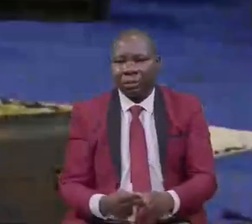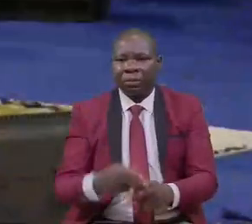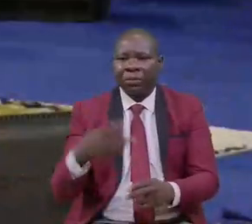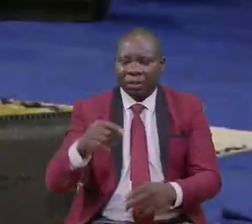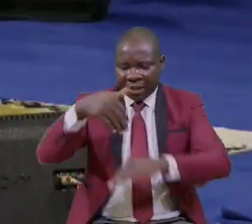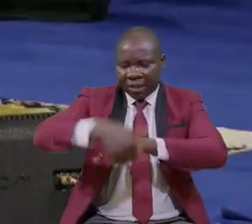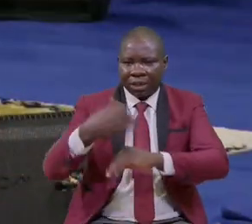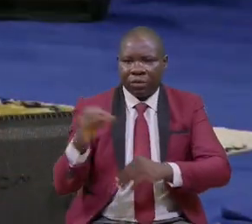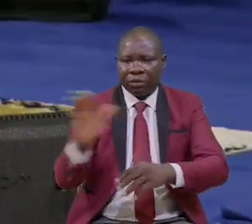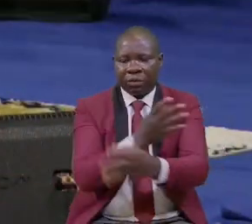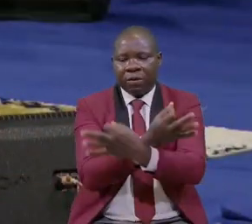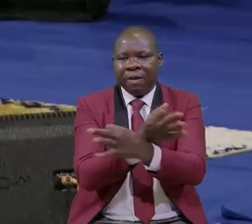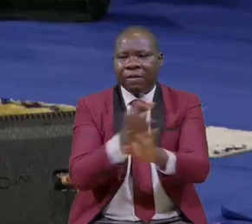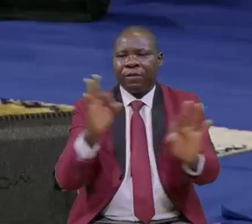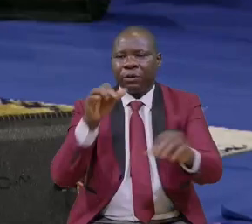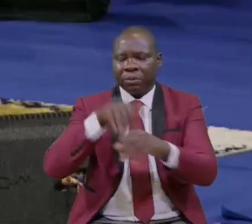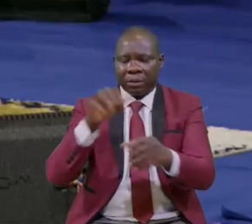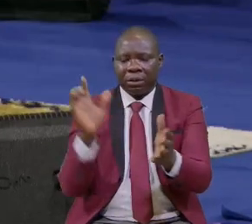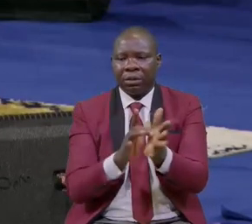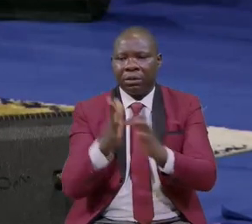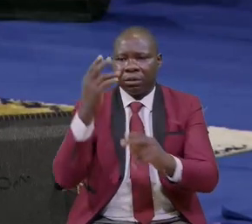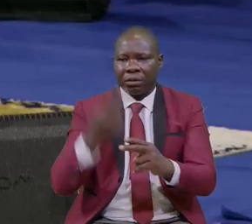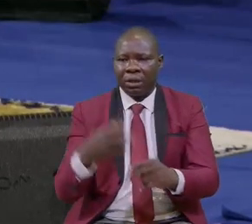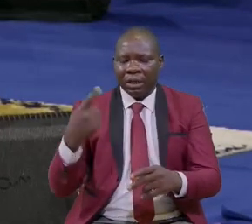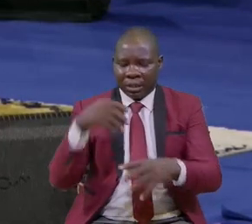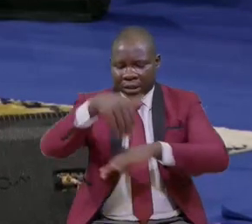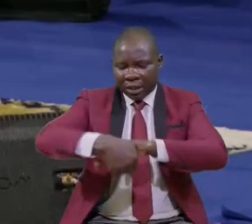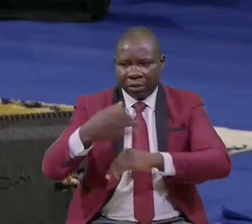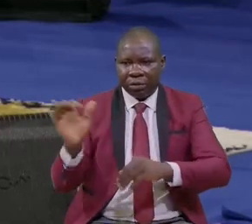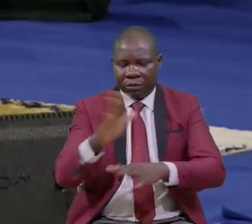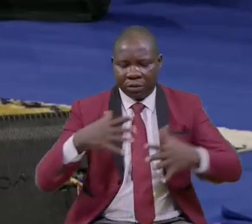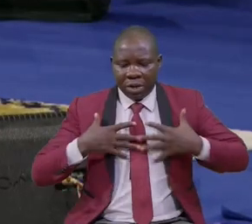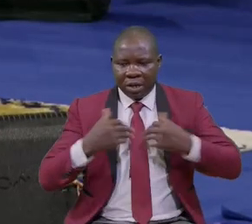soirée de ta libération. La soirée de ta guérison.